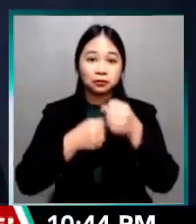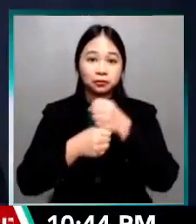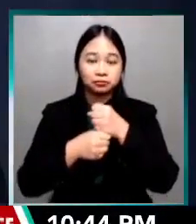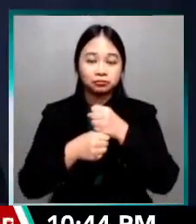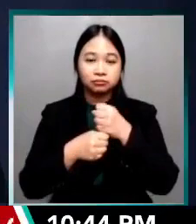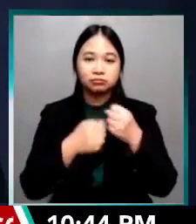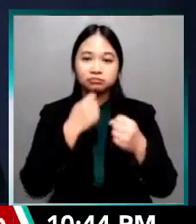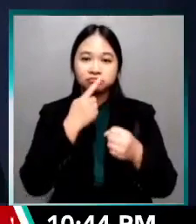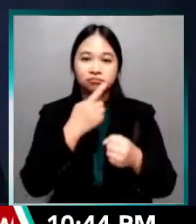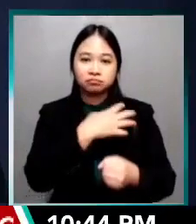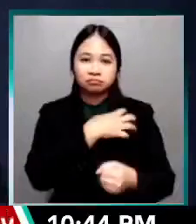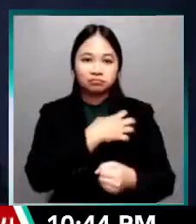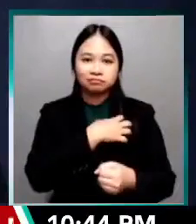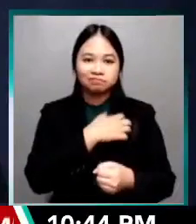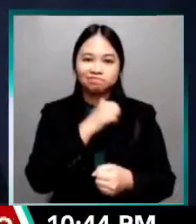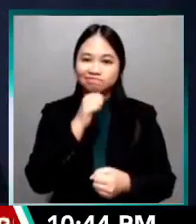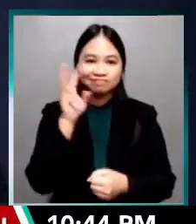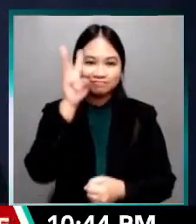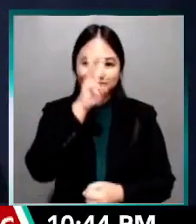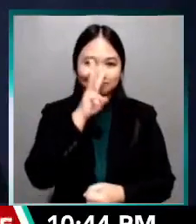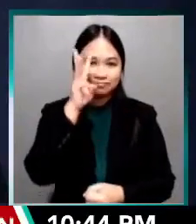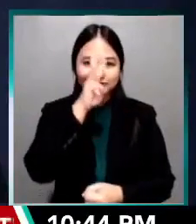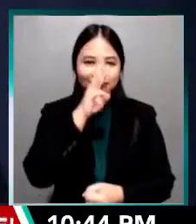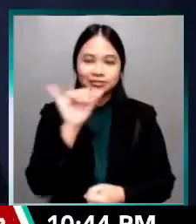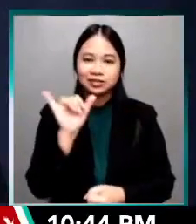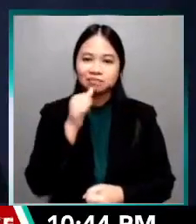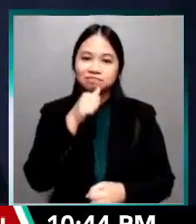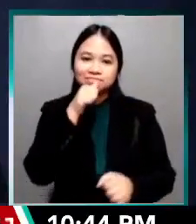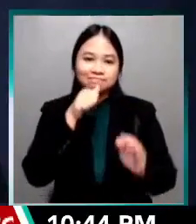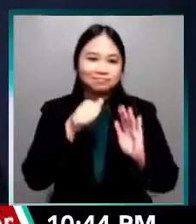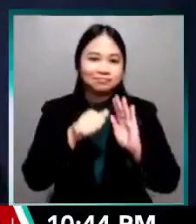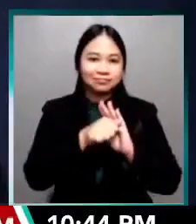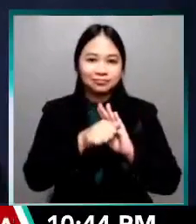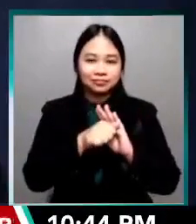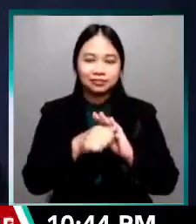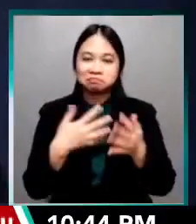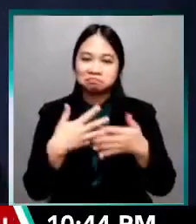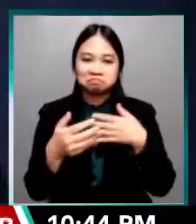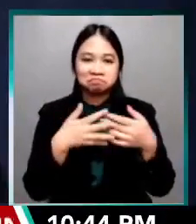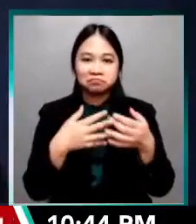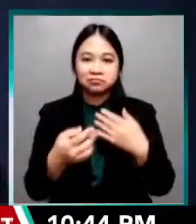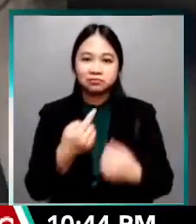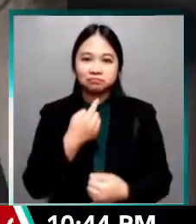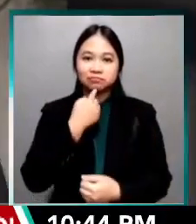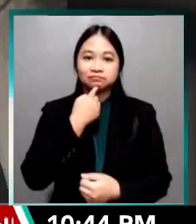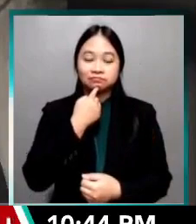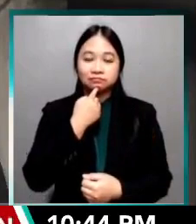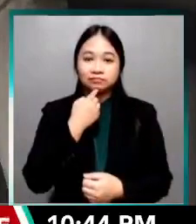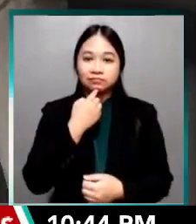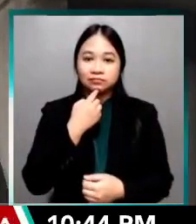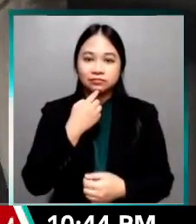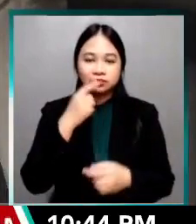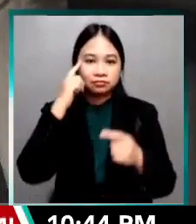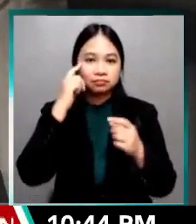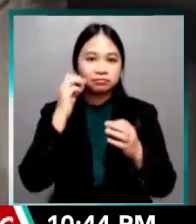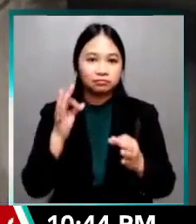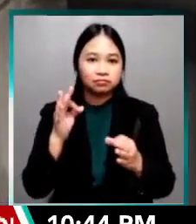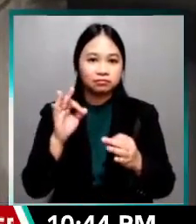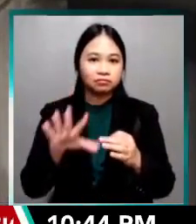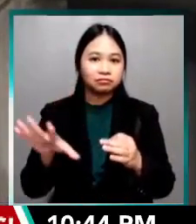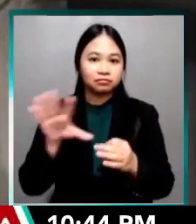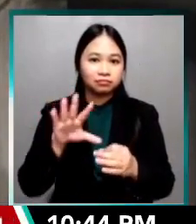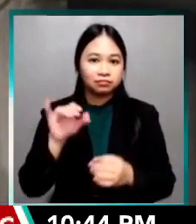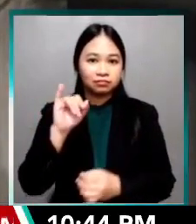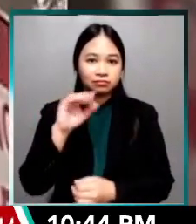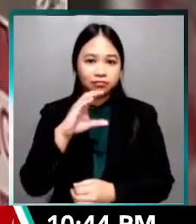raw nababagabag at hindi rin magtatago. Dismayado man ang Office of the Solicitor General sa desisyon ng mayorya ng ICC,